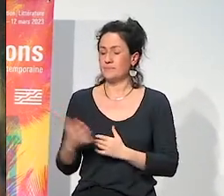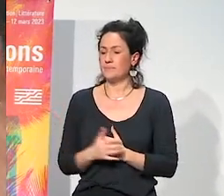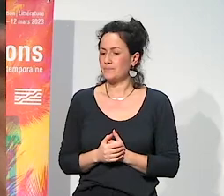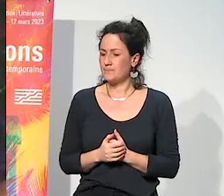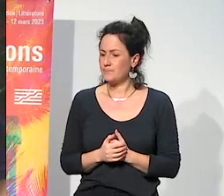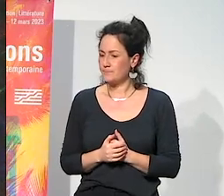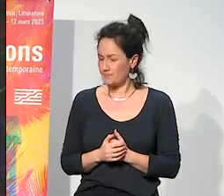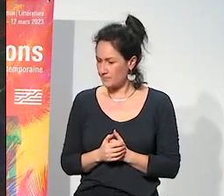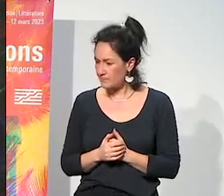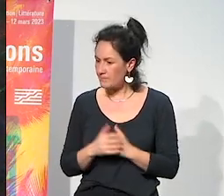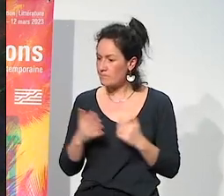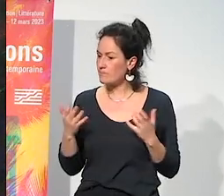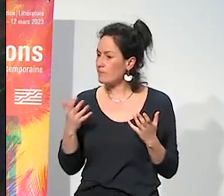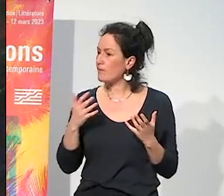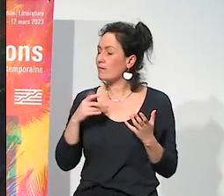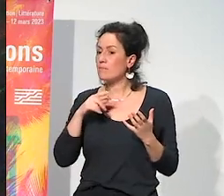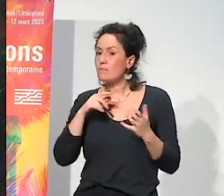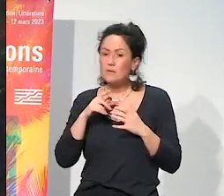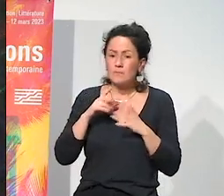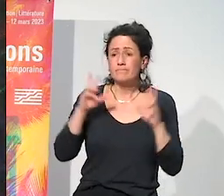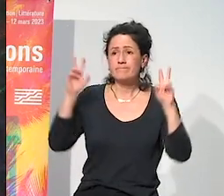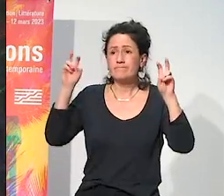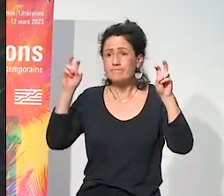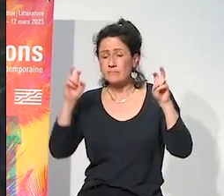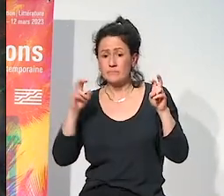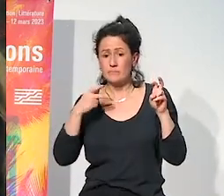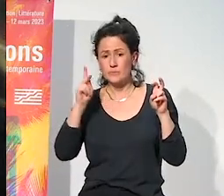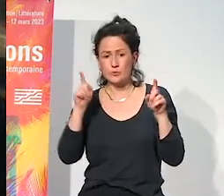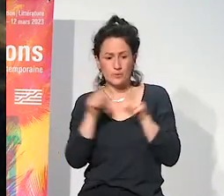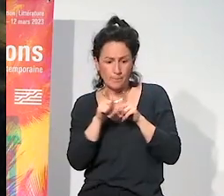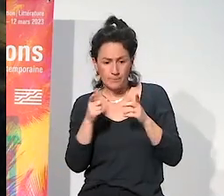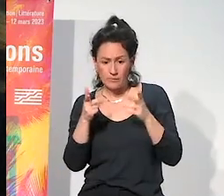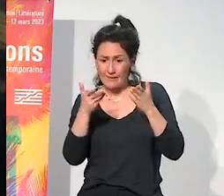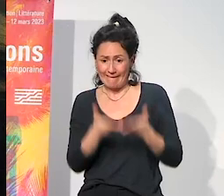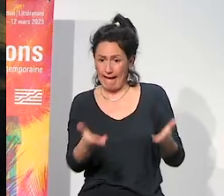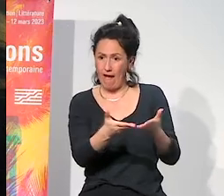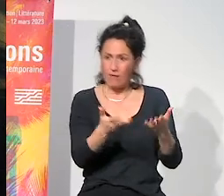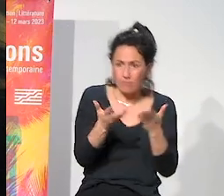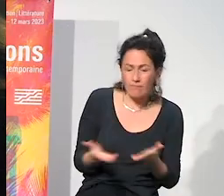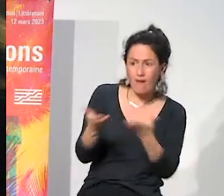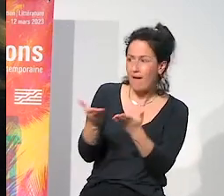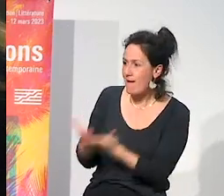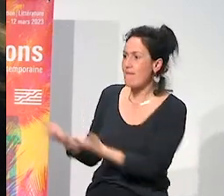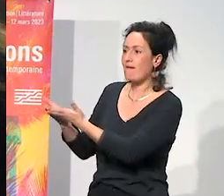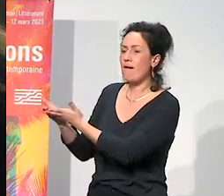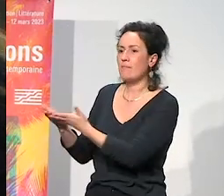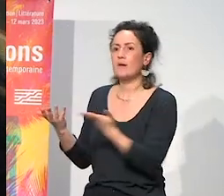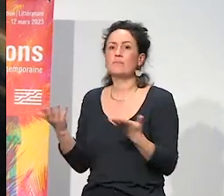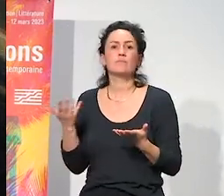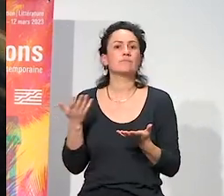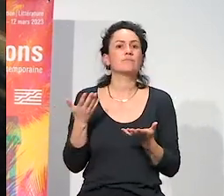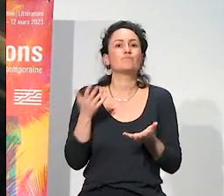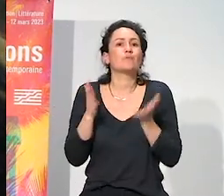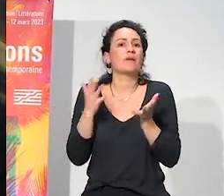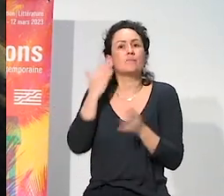ce sont des cas, mais en réalité, je pense que ce ne sont pas des cas. C'est ça le truc, c'est que peut-être que si j'écrivais la